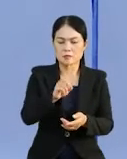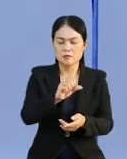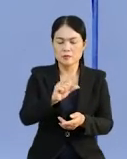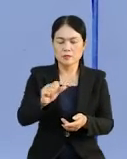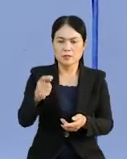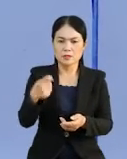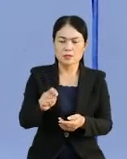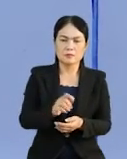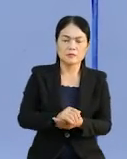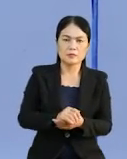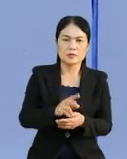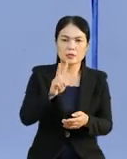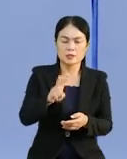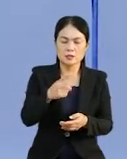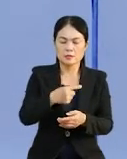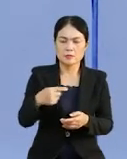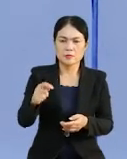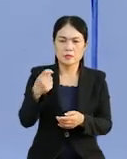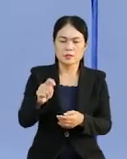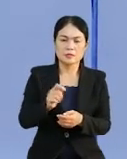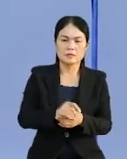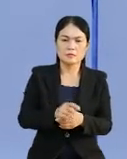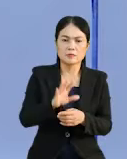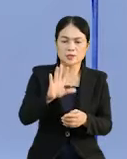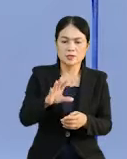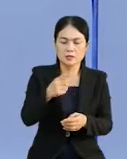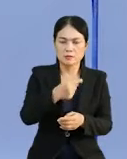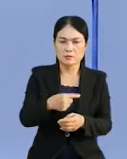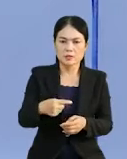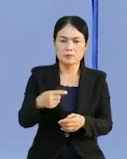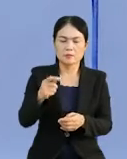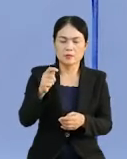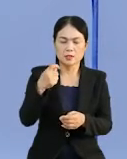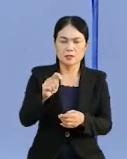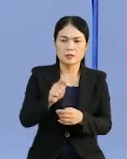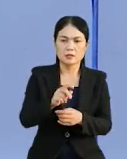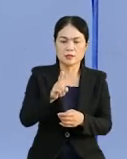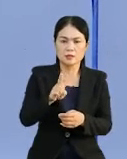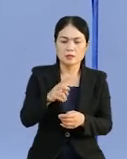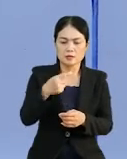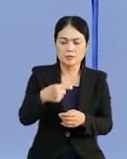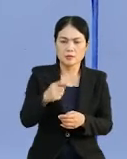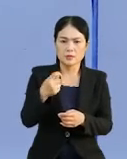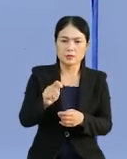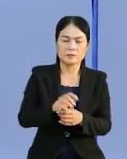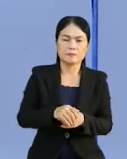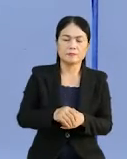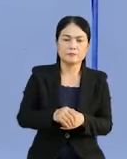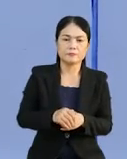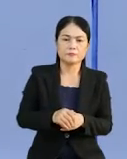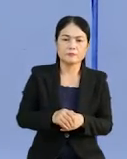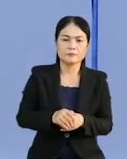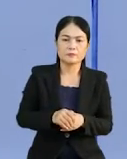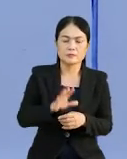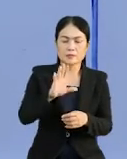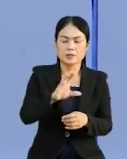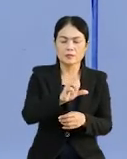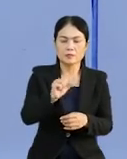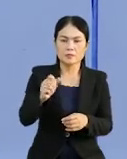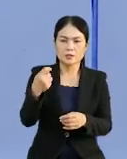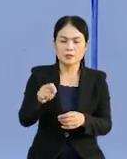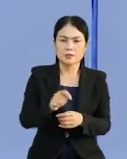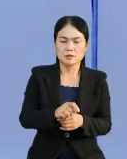rìa, pi poan rìa, pram poan rìa, pi poan rìa, pram mơn